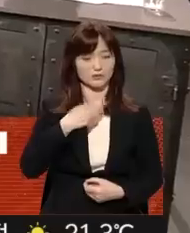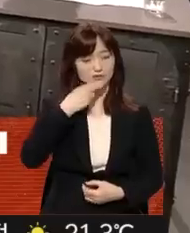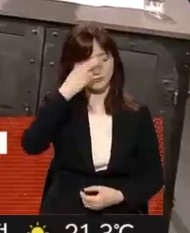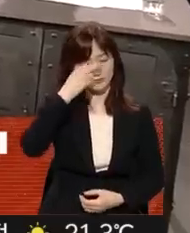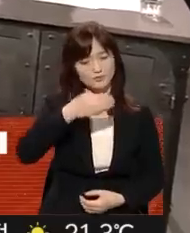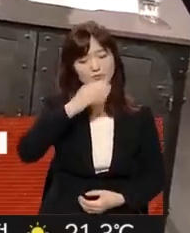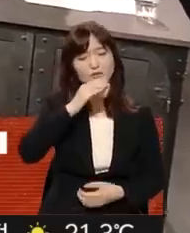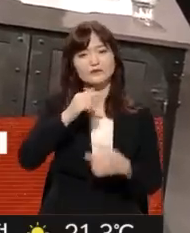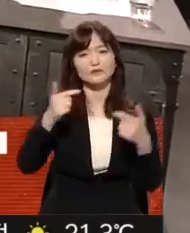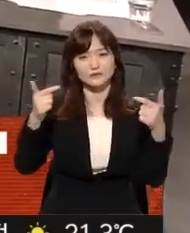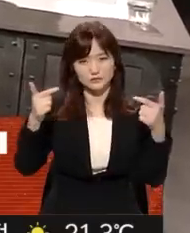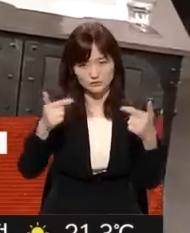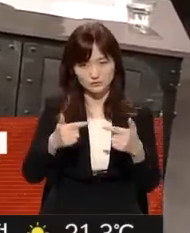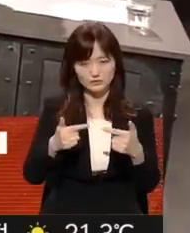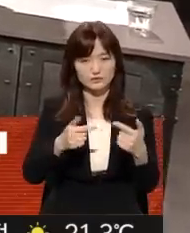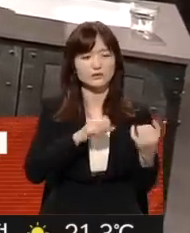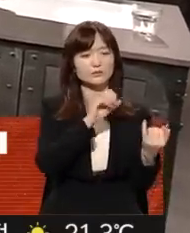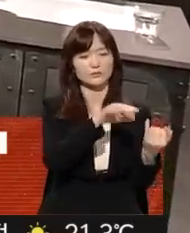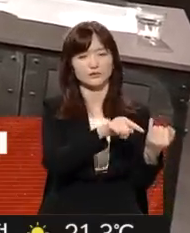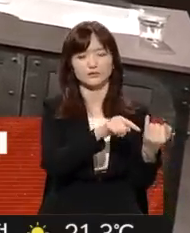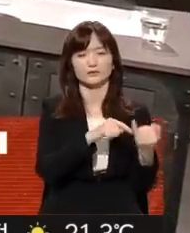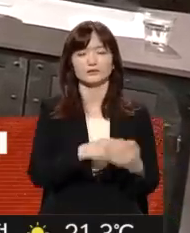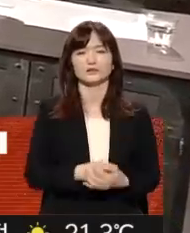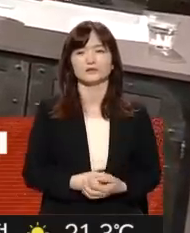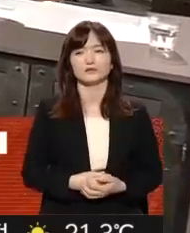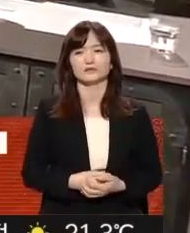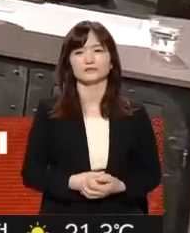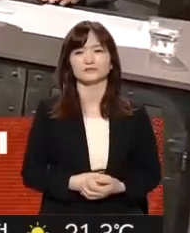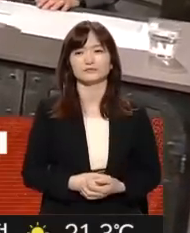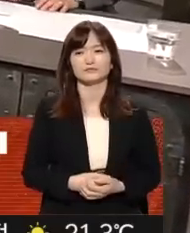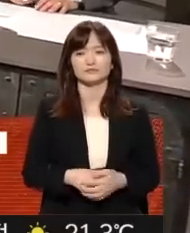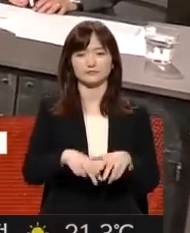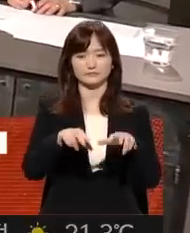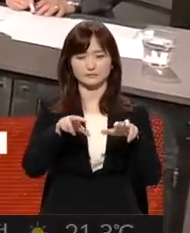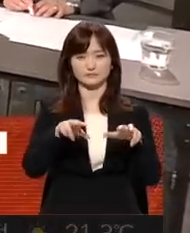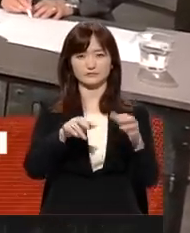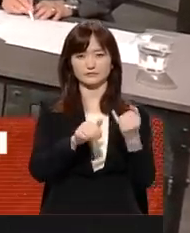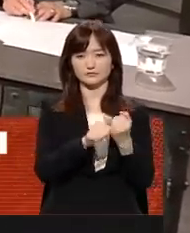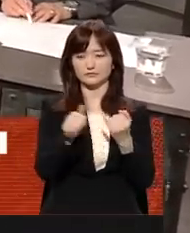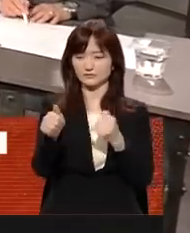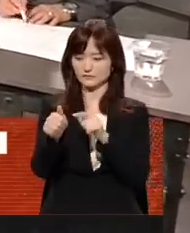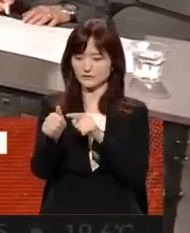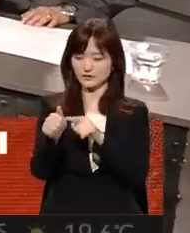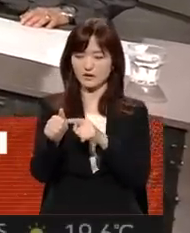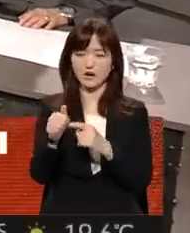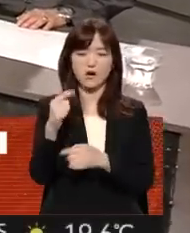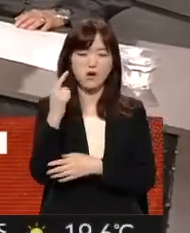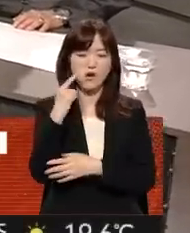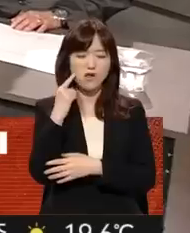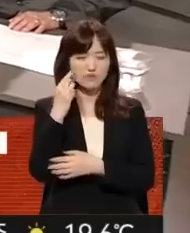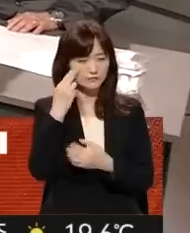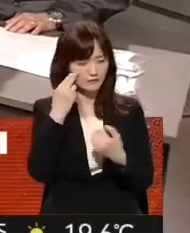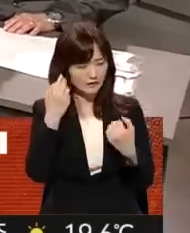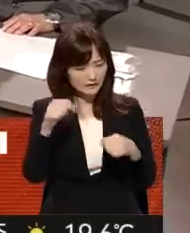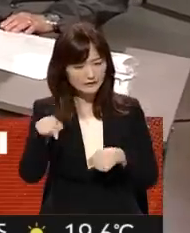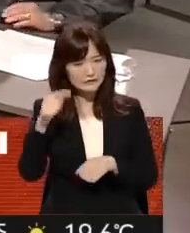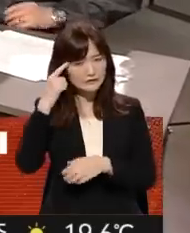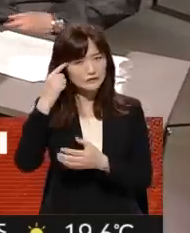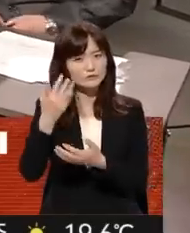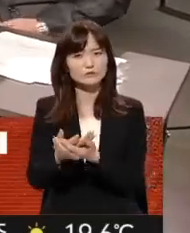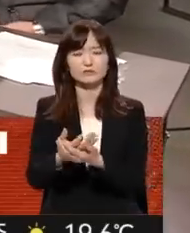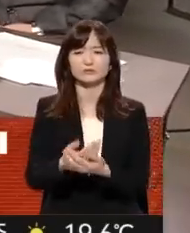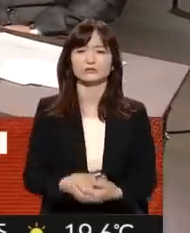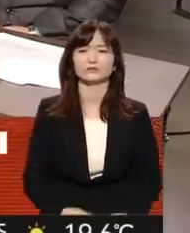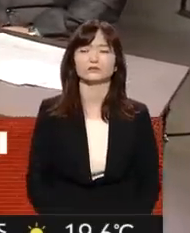이렇게 끊지를 못했으면 못 끊은 거잖아요. 근데 이분은 지금 그걸 거짓말하고 연기를 시켰다는 부분 그 부분은 참 충격적이에요.